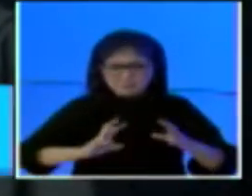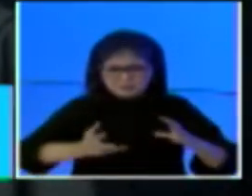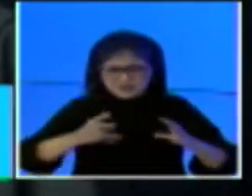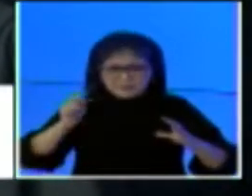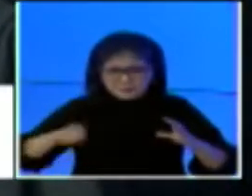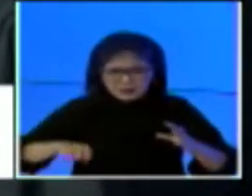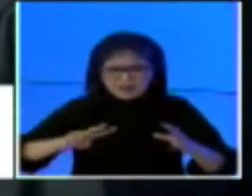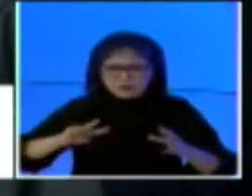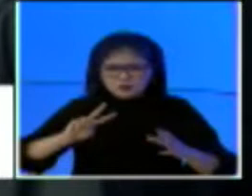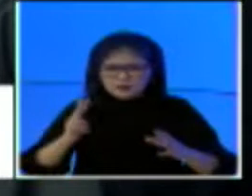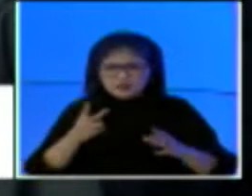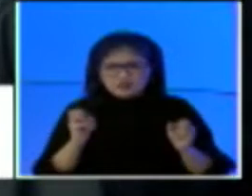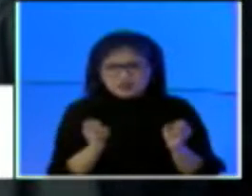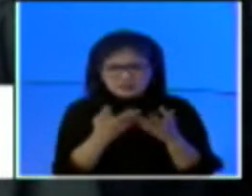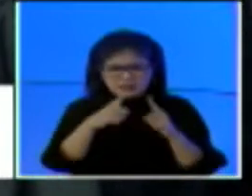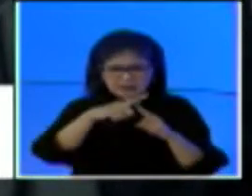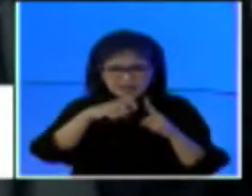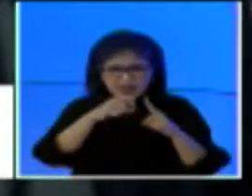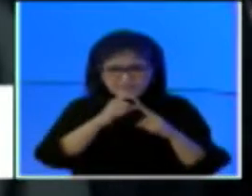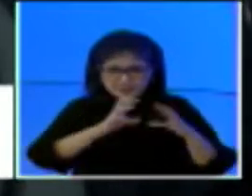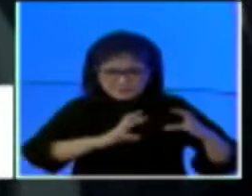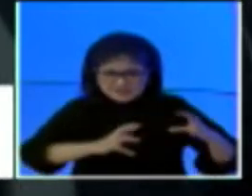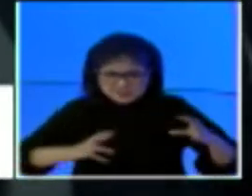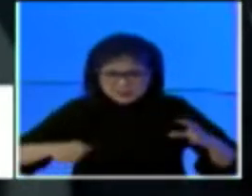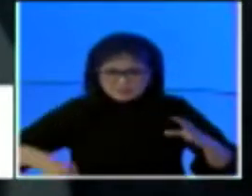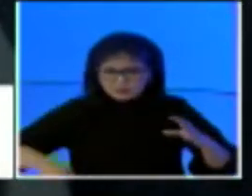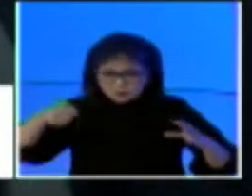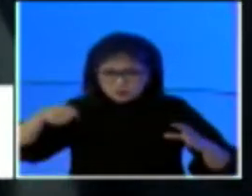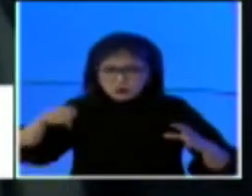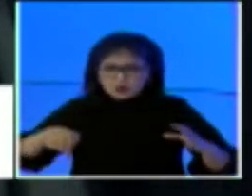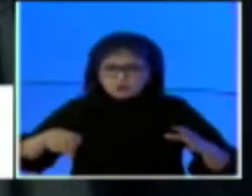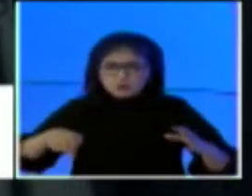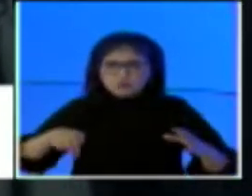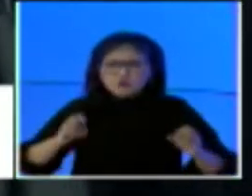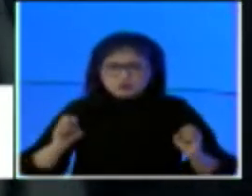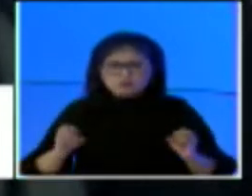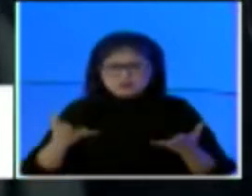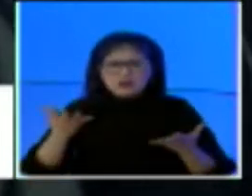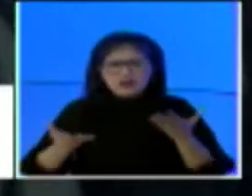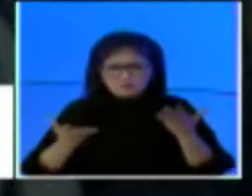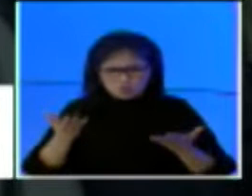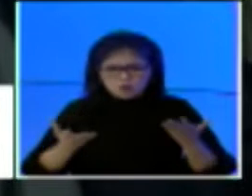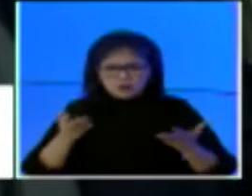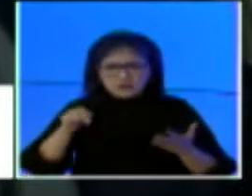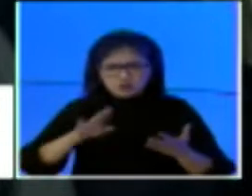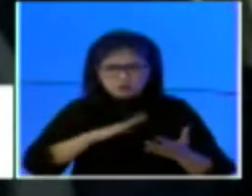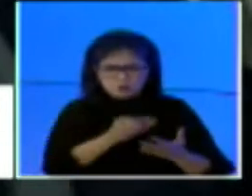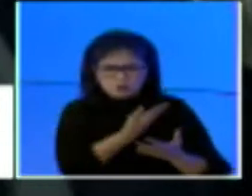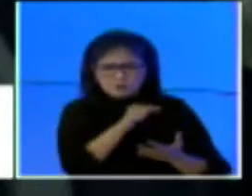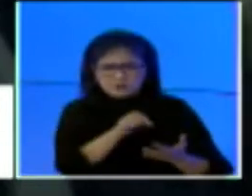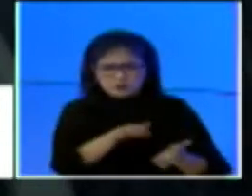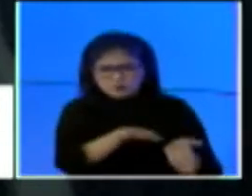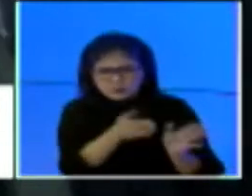ada genset yang bekas dinyalakan ya. Kemungkinan para korban ini meninggal